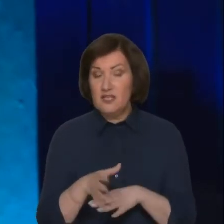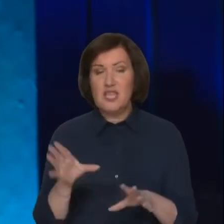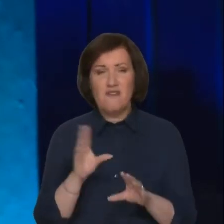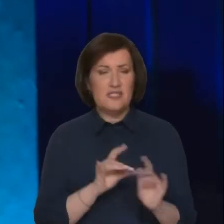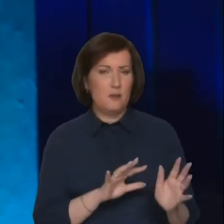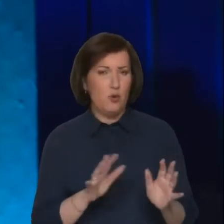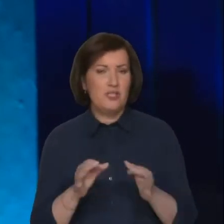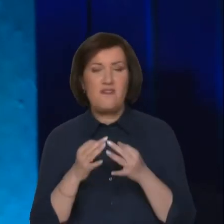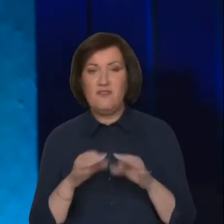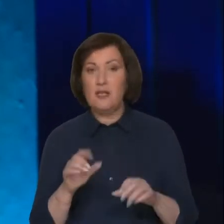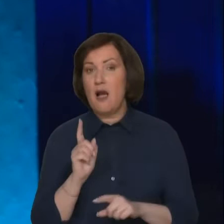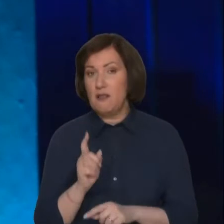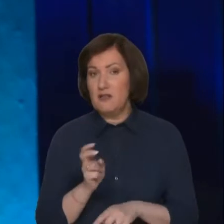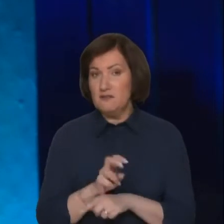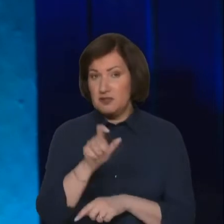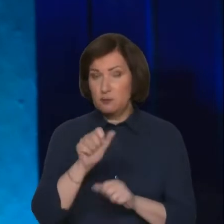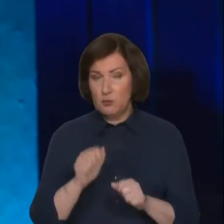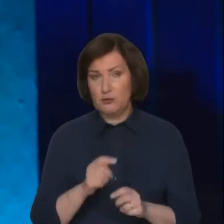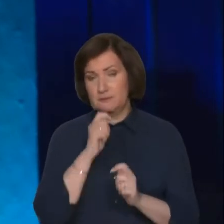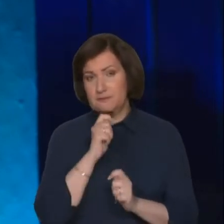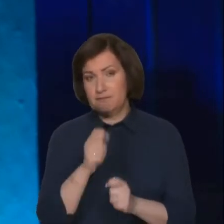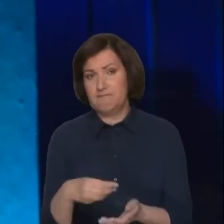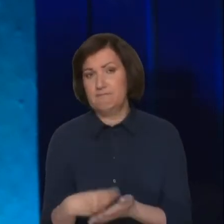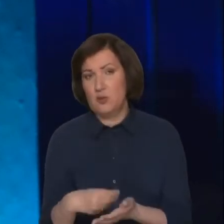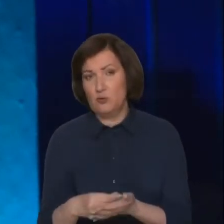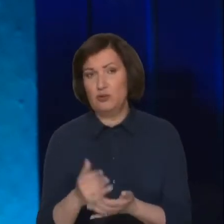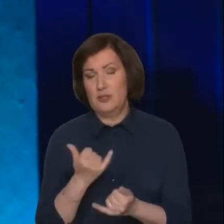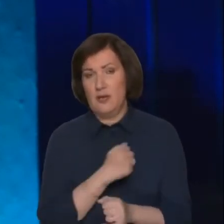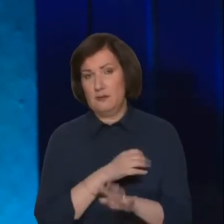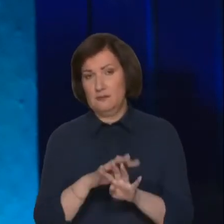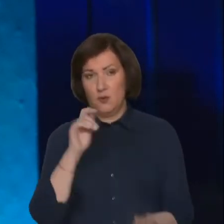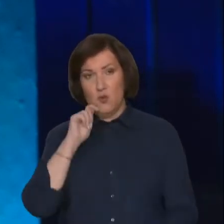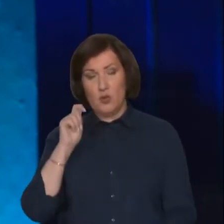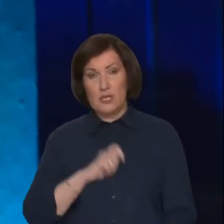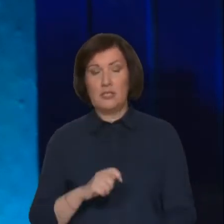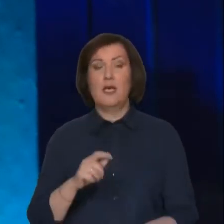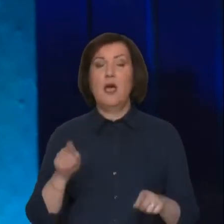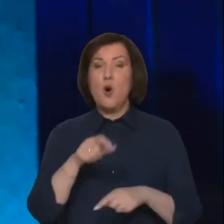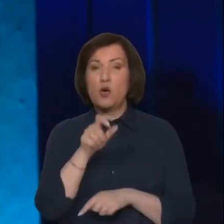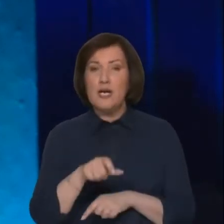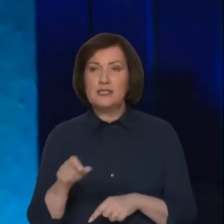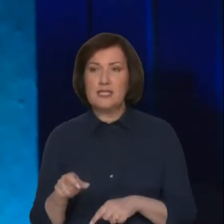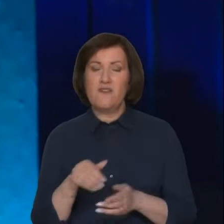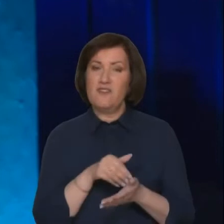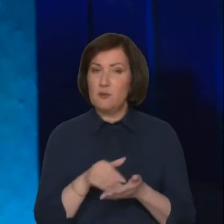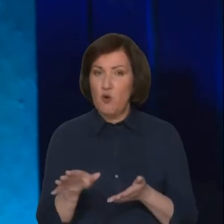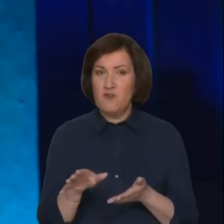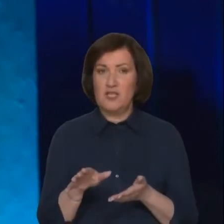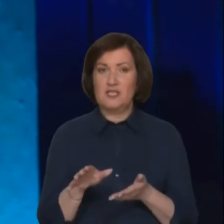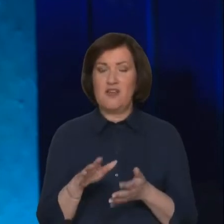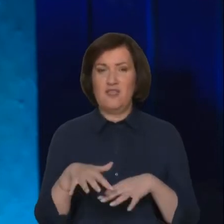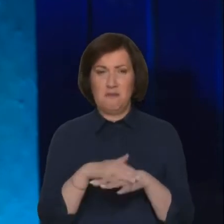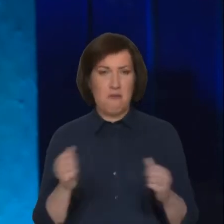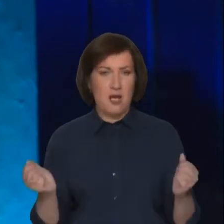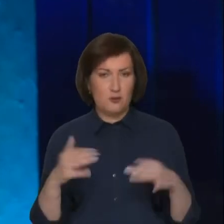всі події вільний, але відвідувачі можуть пожертвувати гроші для Збройних сил України. З міркувань безпеки організатори відмовилися від